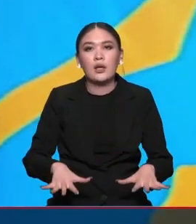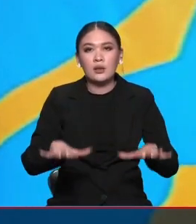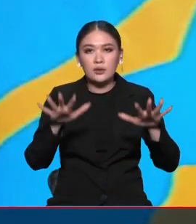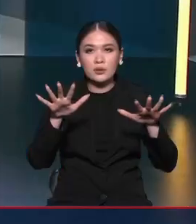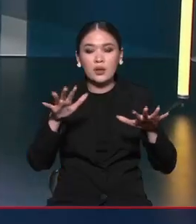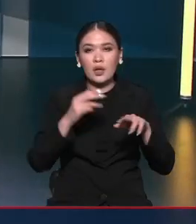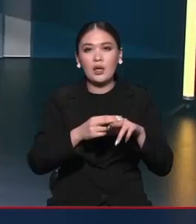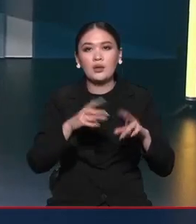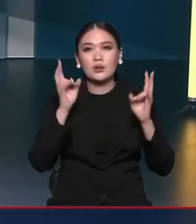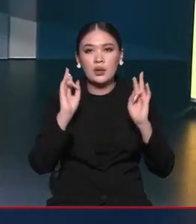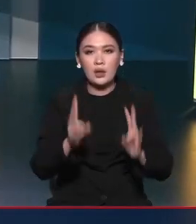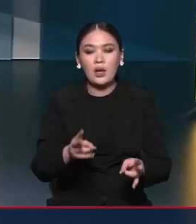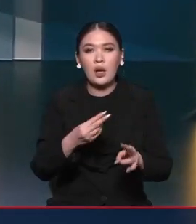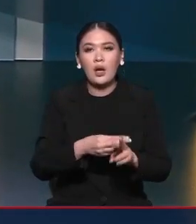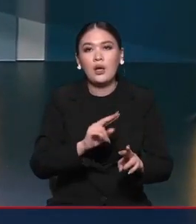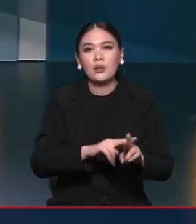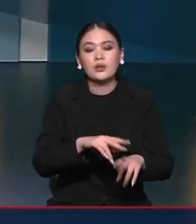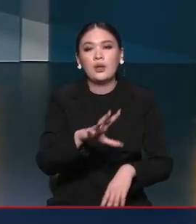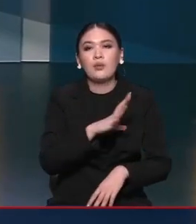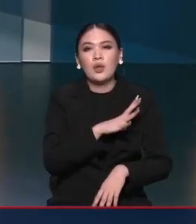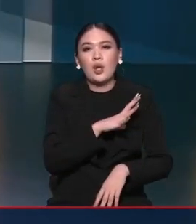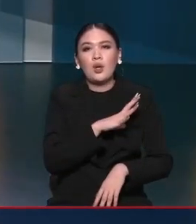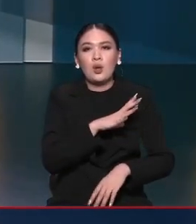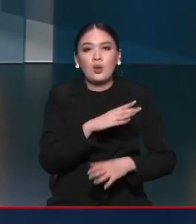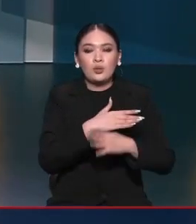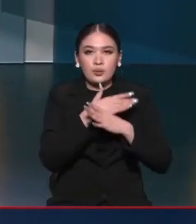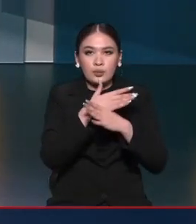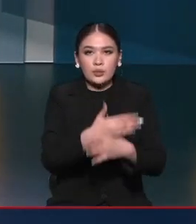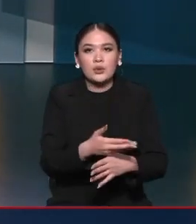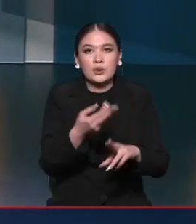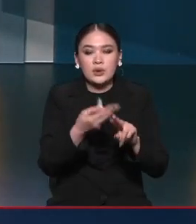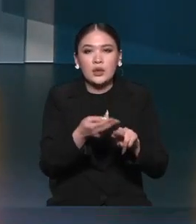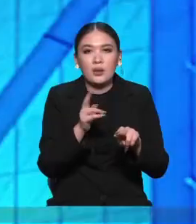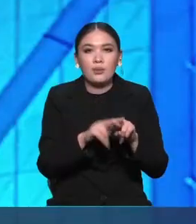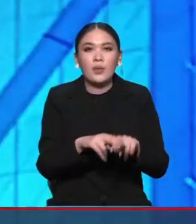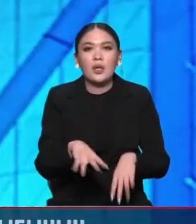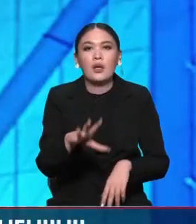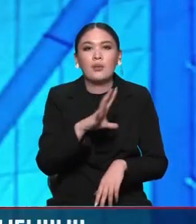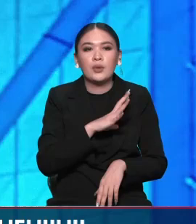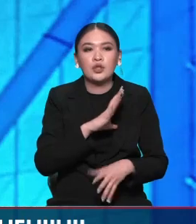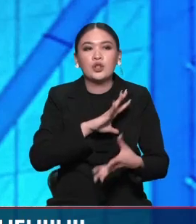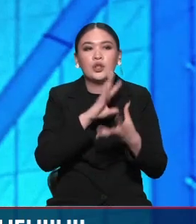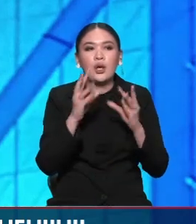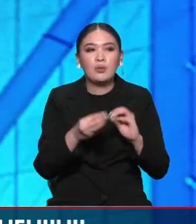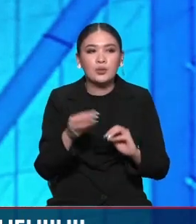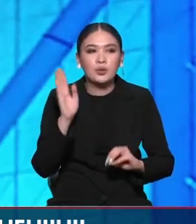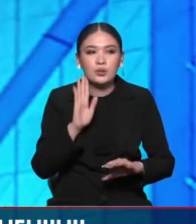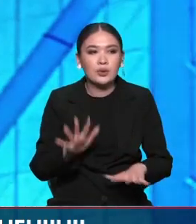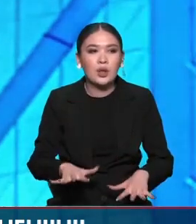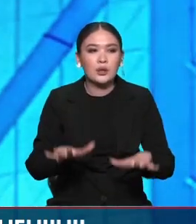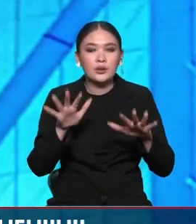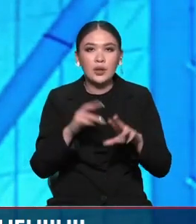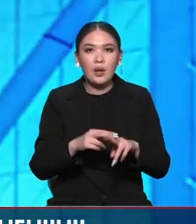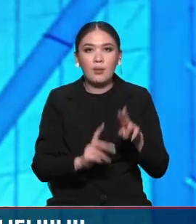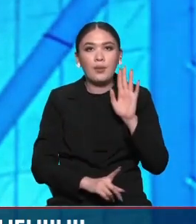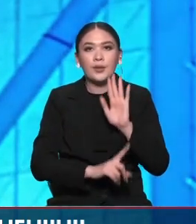тасқыннан зардап шеккен азаматтардың басы қасында жүрдік, көмек көрсеттік. Ал қандай жұмыстар атқарылды? Жалпы мынау енді су тасқыны басталысынан